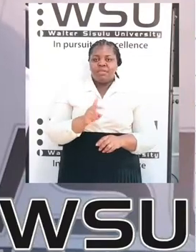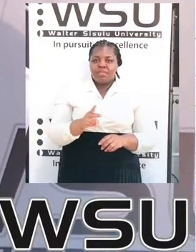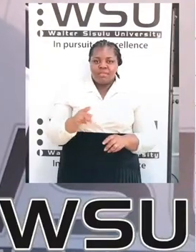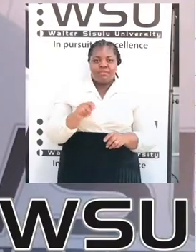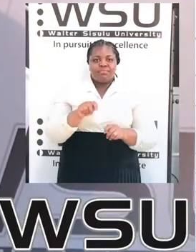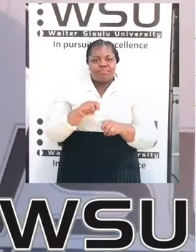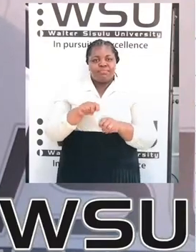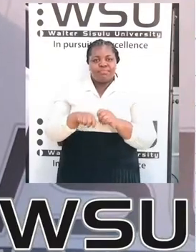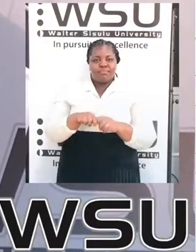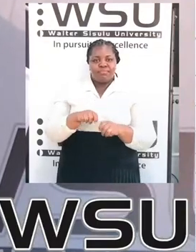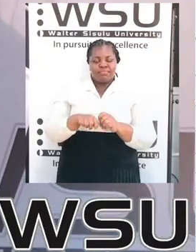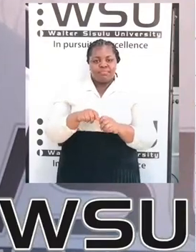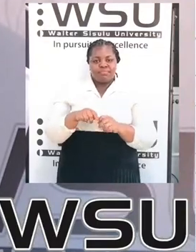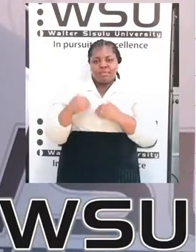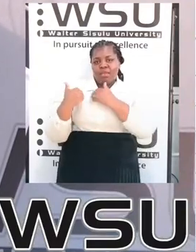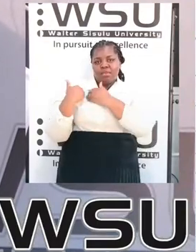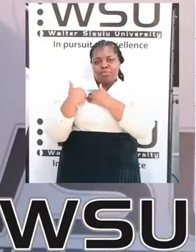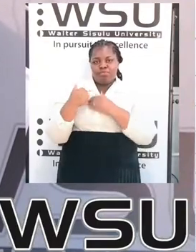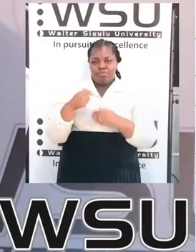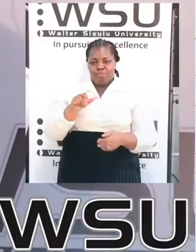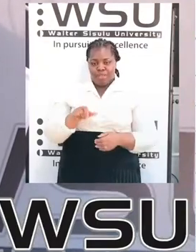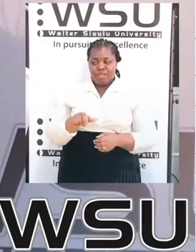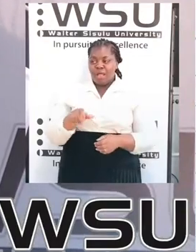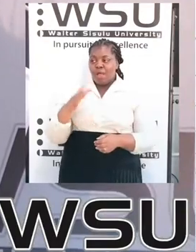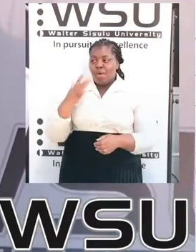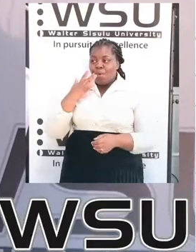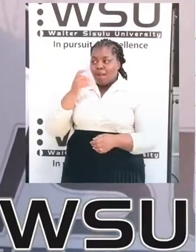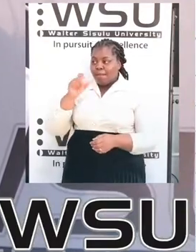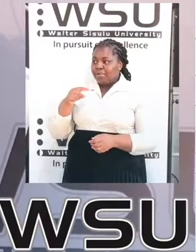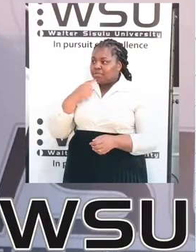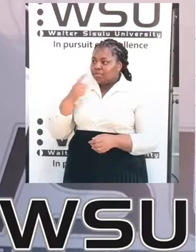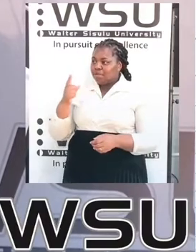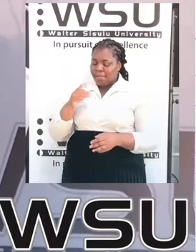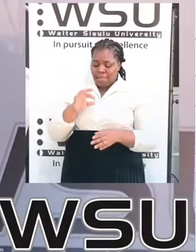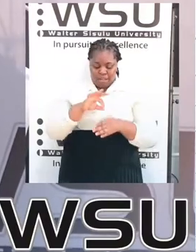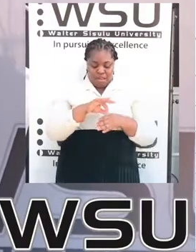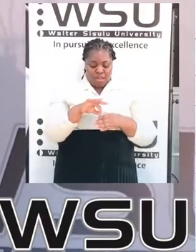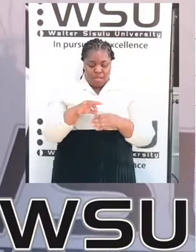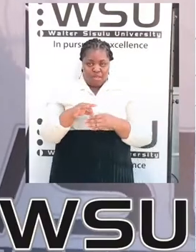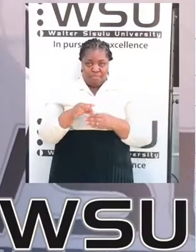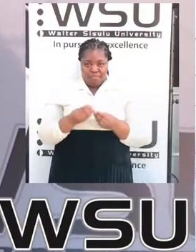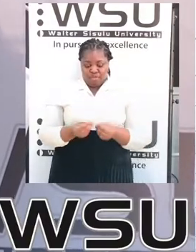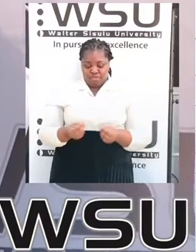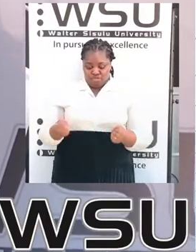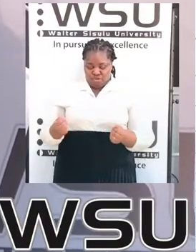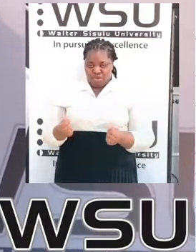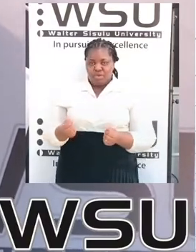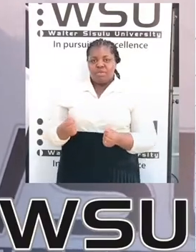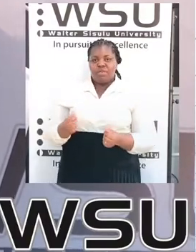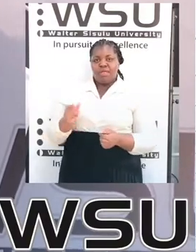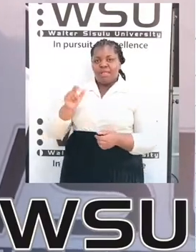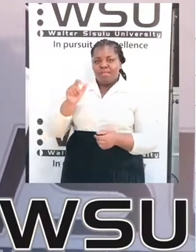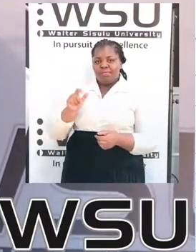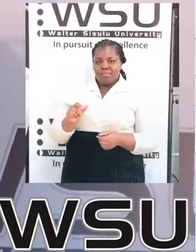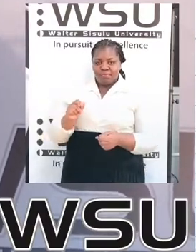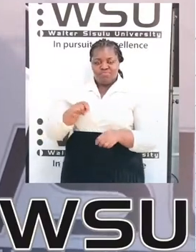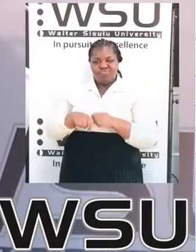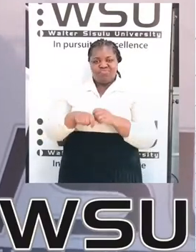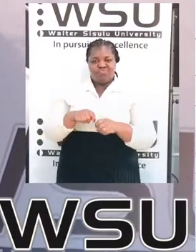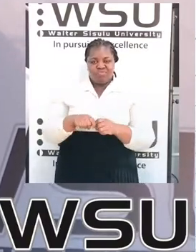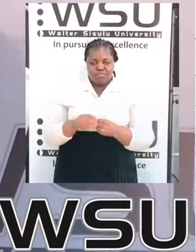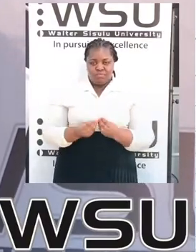Lwagubungela uxanduva lomntu. Wathi umntu kwakuthiwe makawulime umhlaba. Umntu wawupoluta